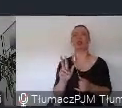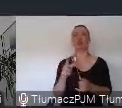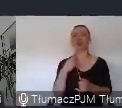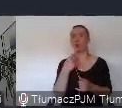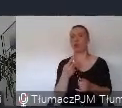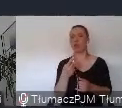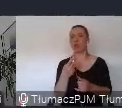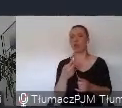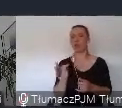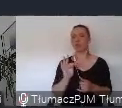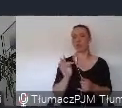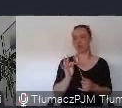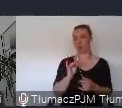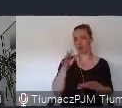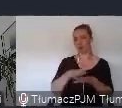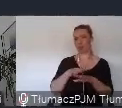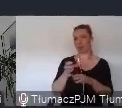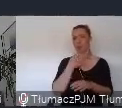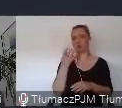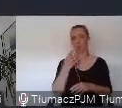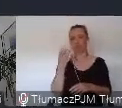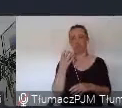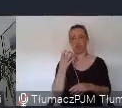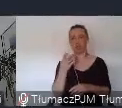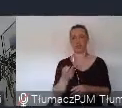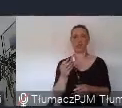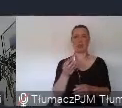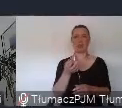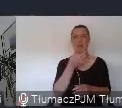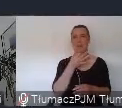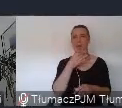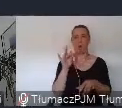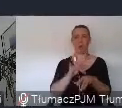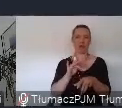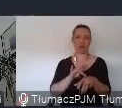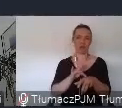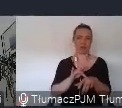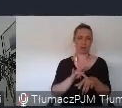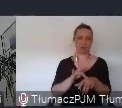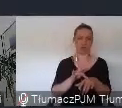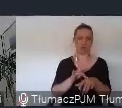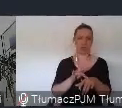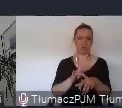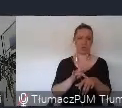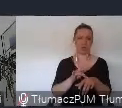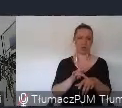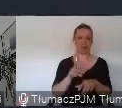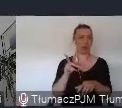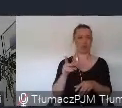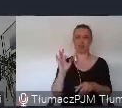jest nieefektywny, to perspektywa jego istnienia w tym kontekście PIT 55 jest właściwie rzecz biorąc